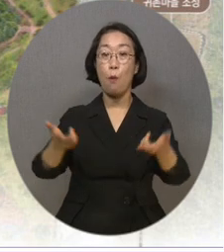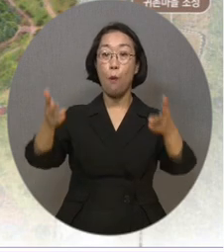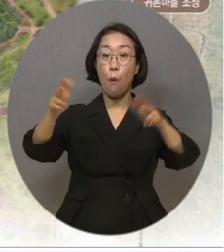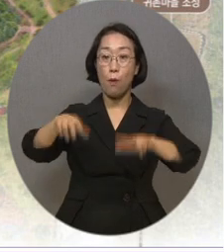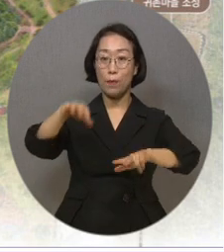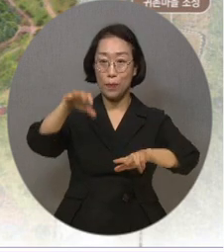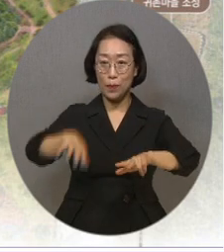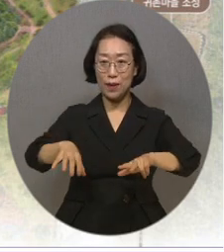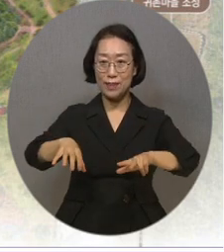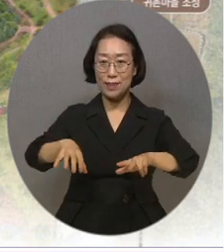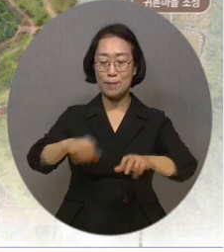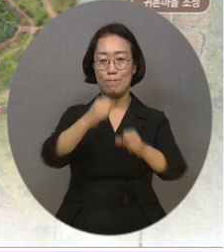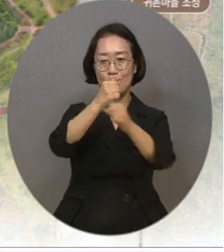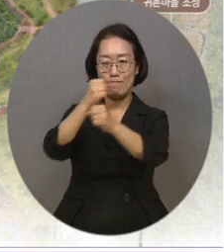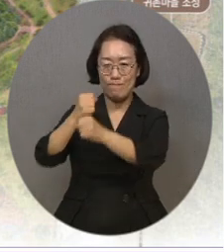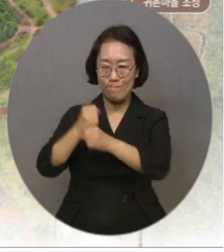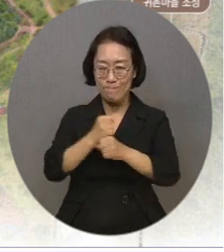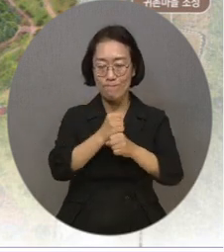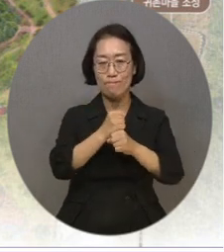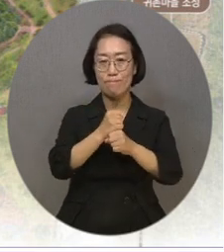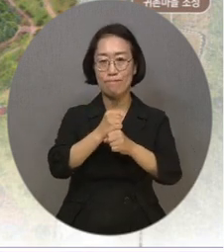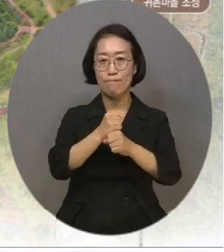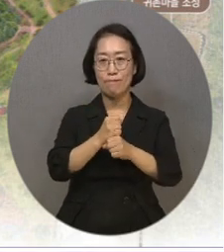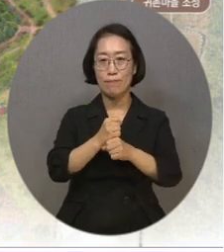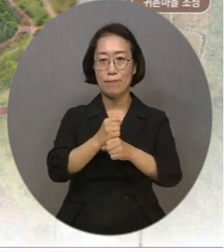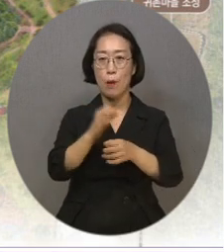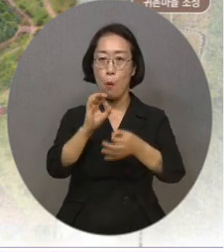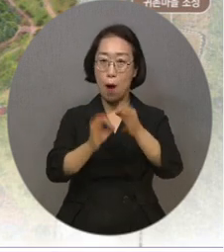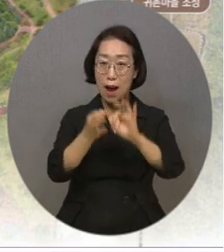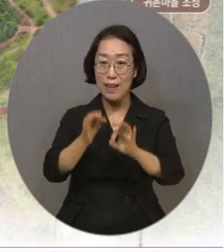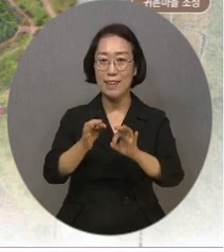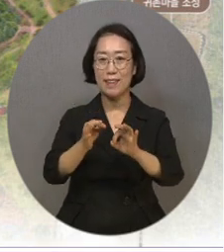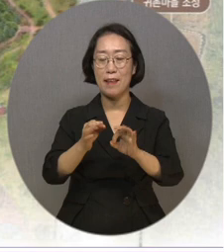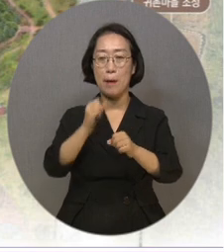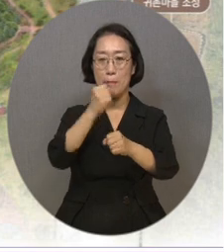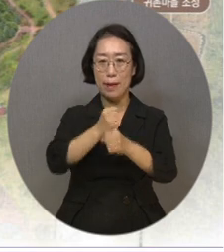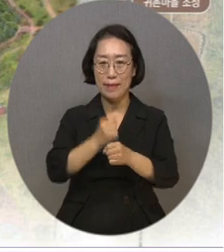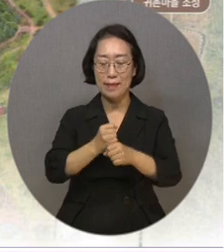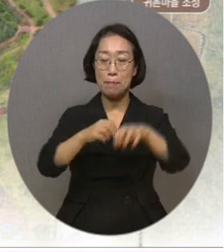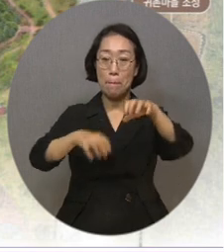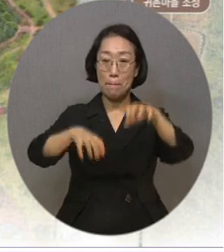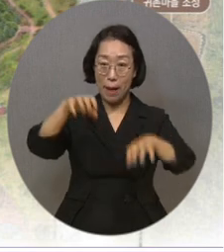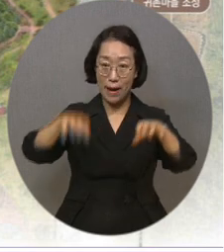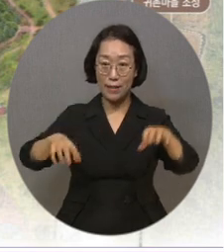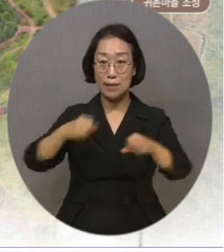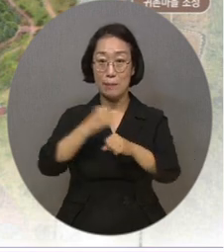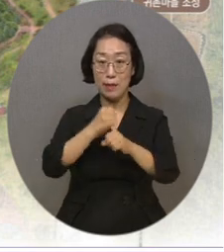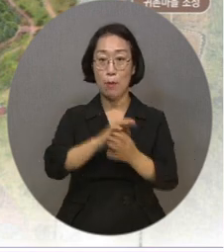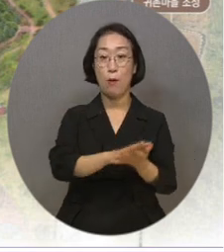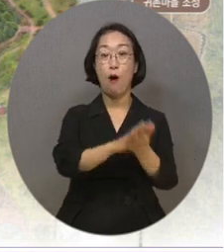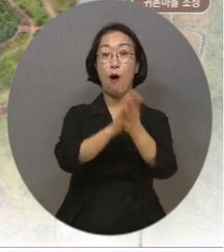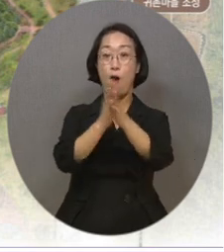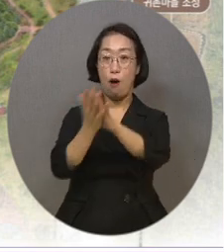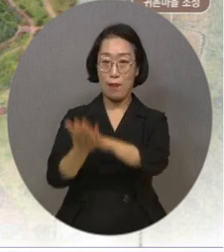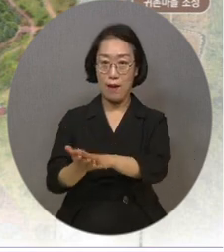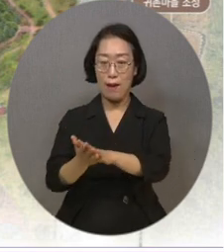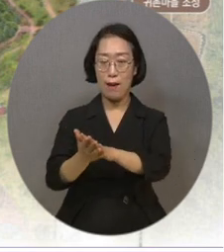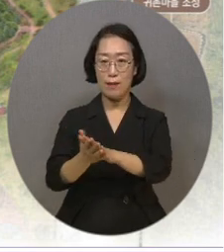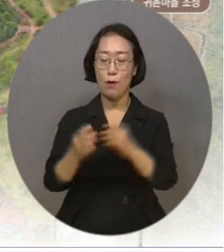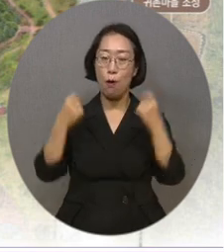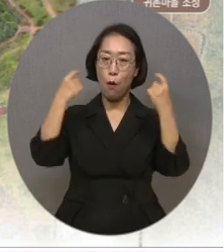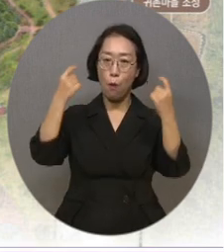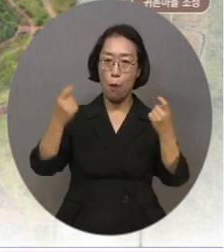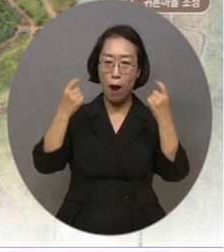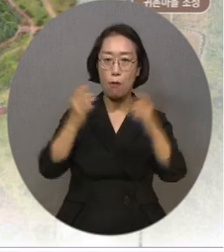그 복분자 와인 빌리지 네네. 이렇게 좀 변환을 시켜서 앞으로 좀 농촌 관광의 이제